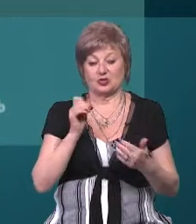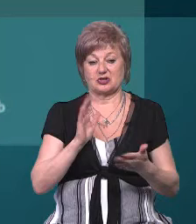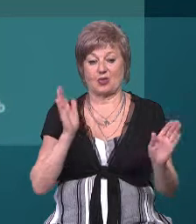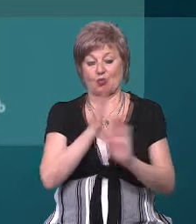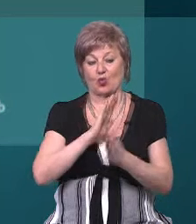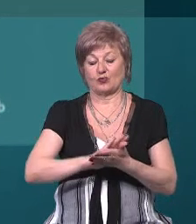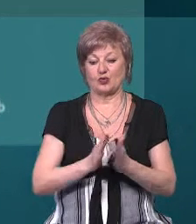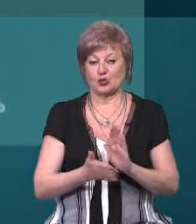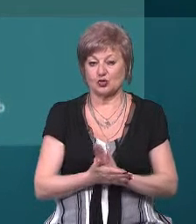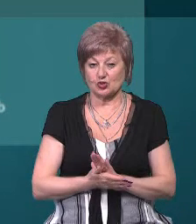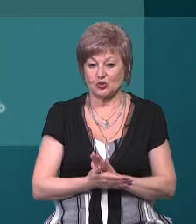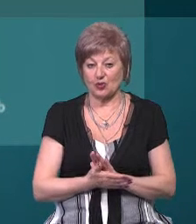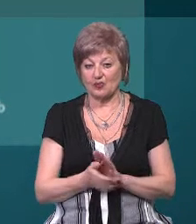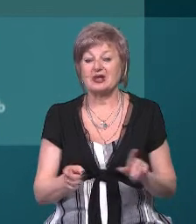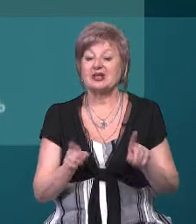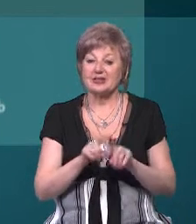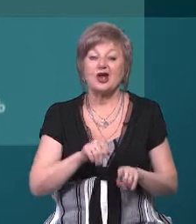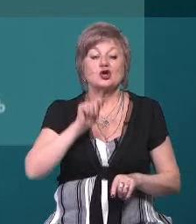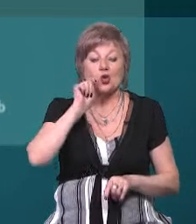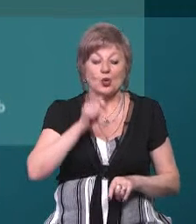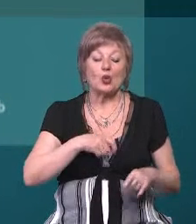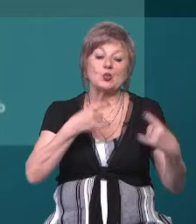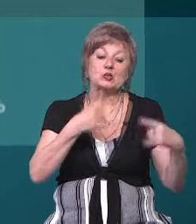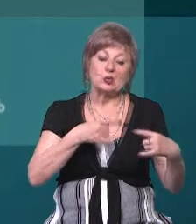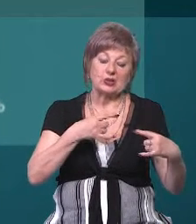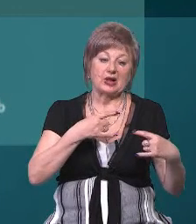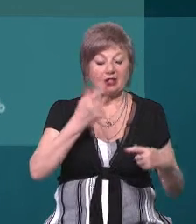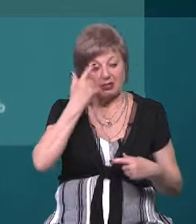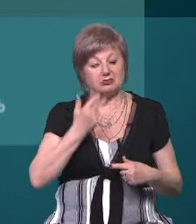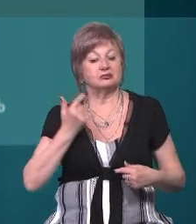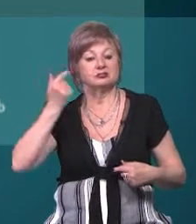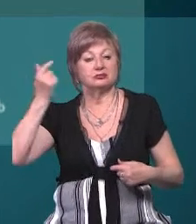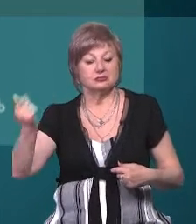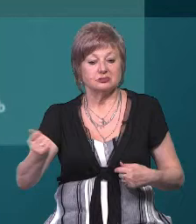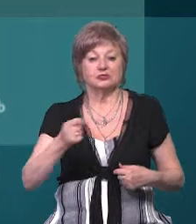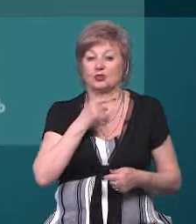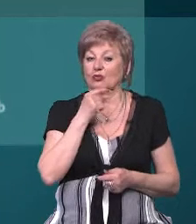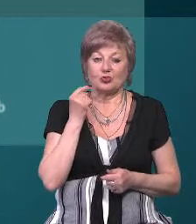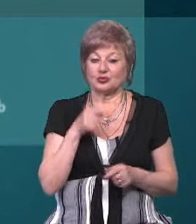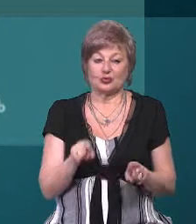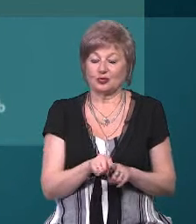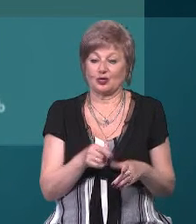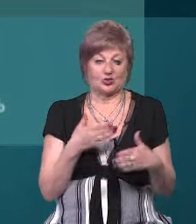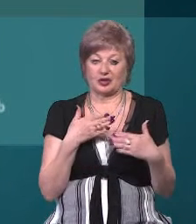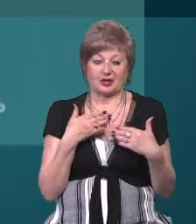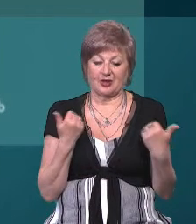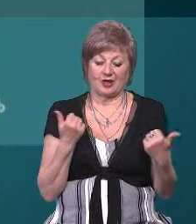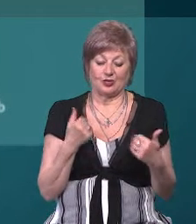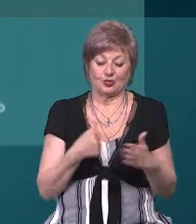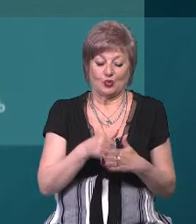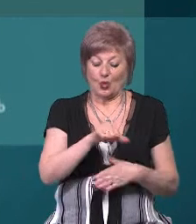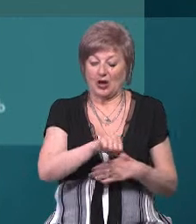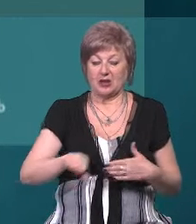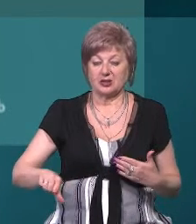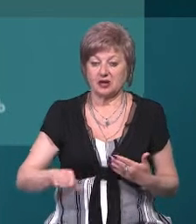сезону. А так само і українські телеканали, і українські радіостанції досягають російського кордону, і